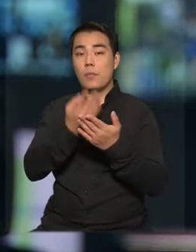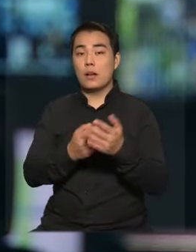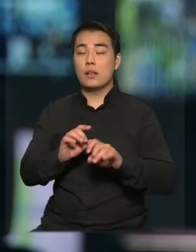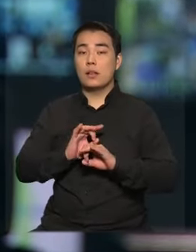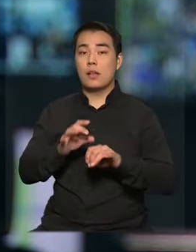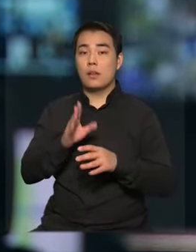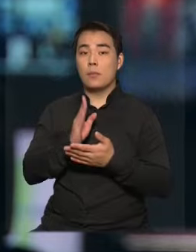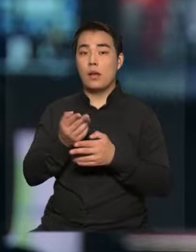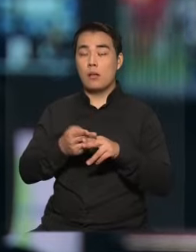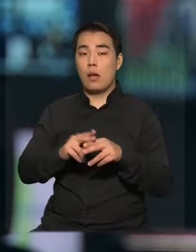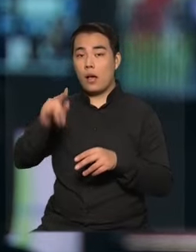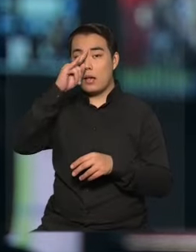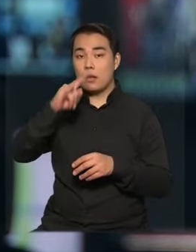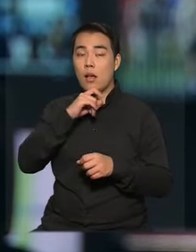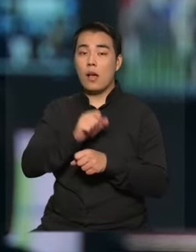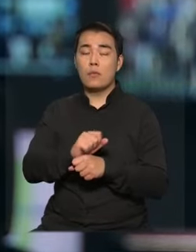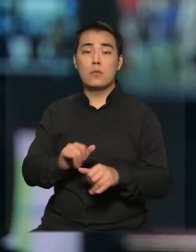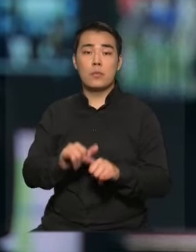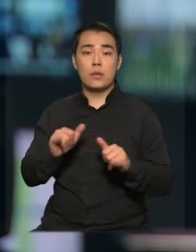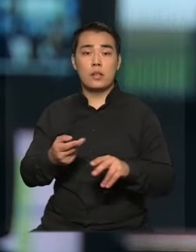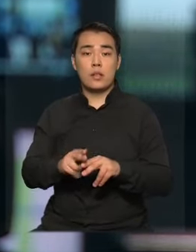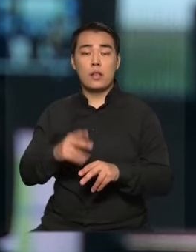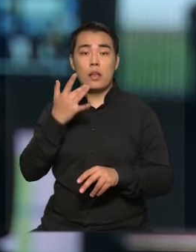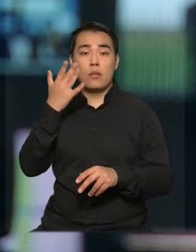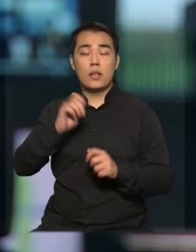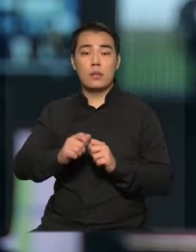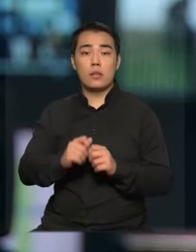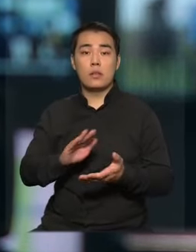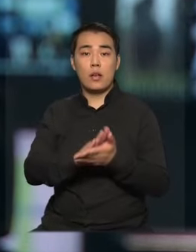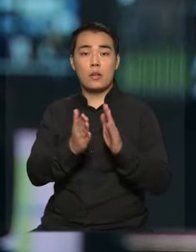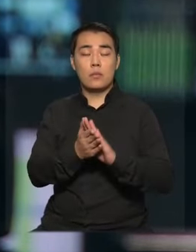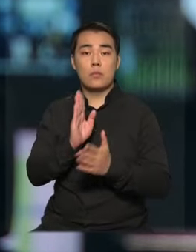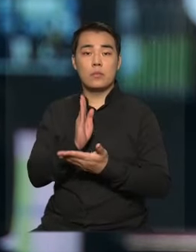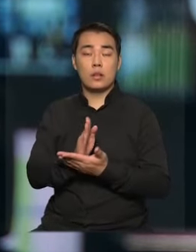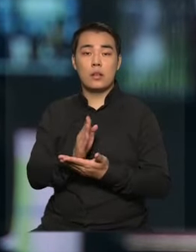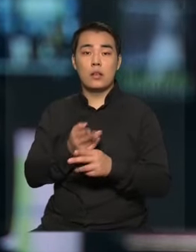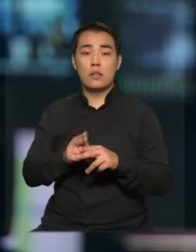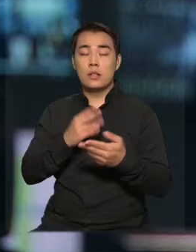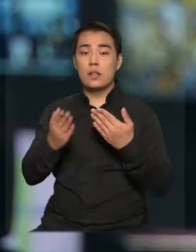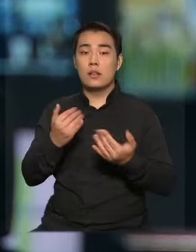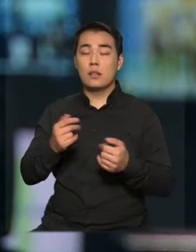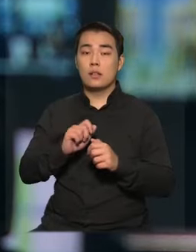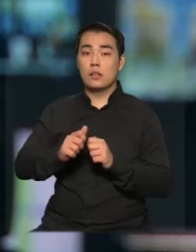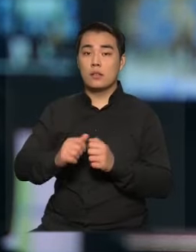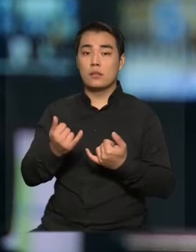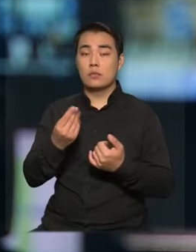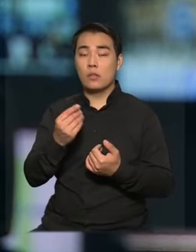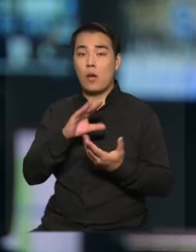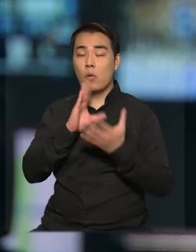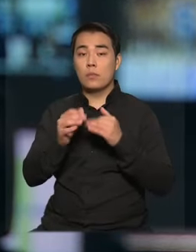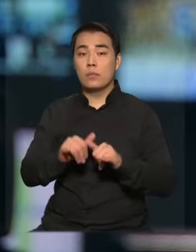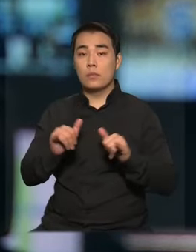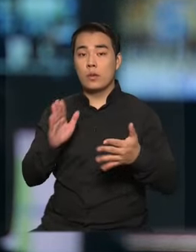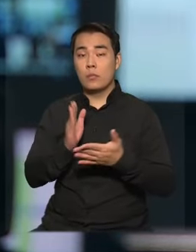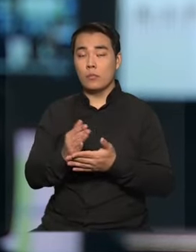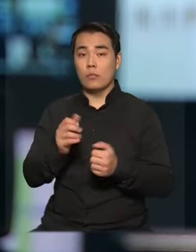Қазір Қазақстандық автомобильдерді көбейту үшін шет елдік инвесторлармен келіссөз жүргізілуде. Егер салаға құйылатын қаржы көбейсе,